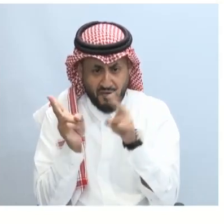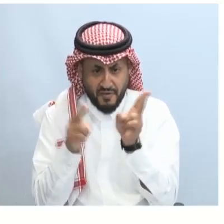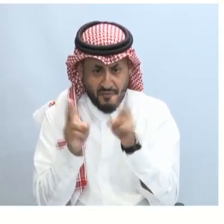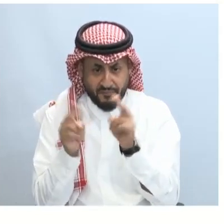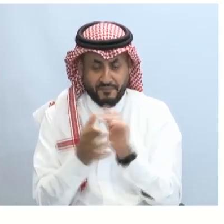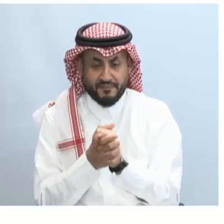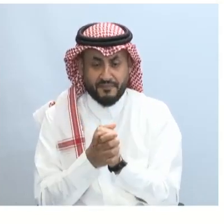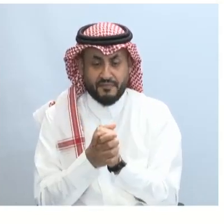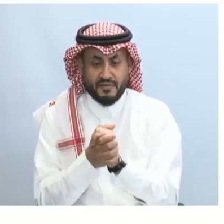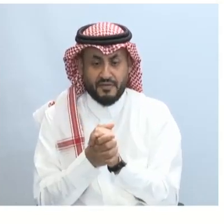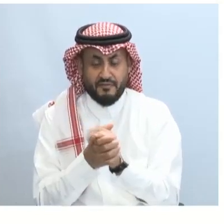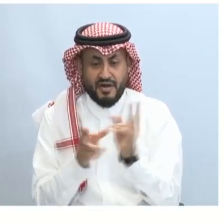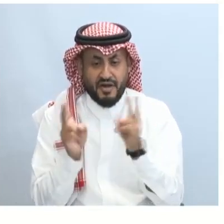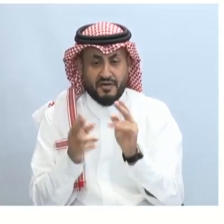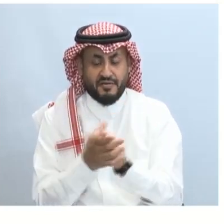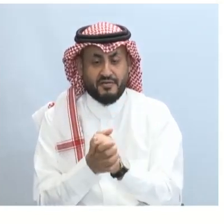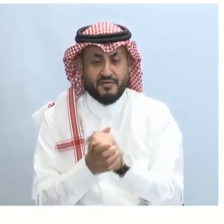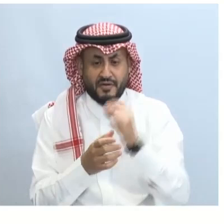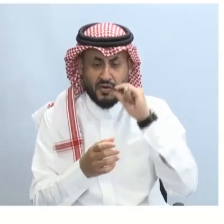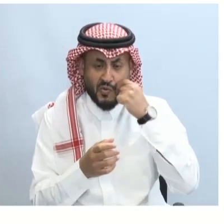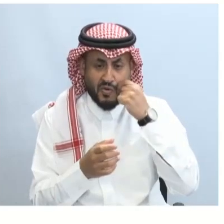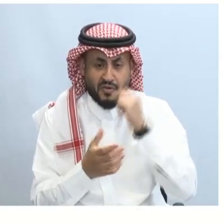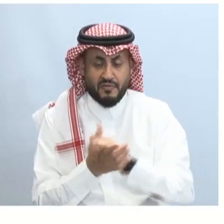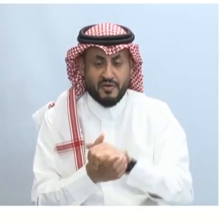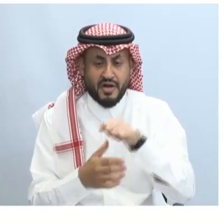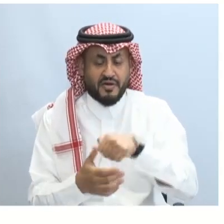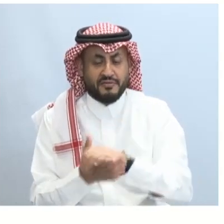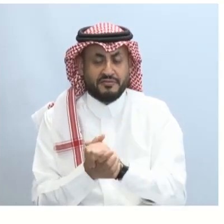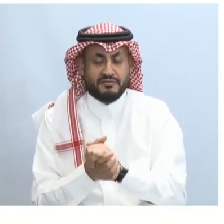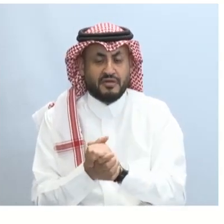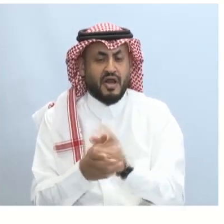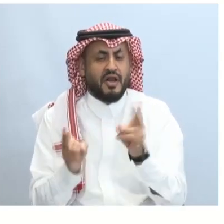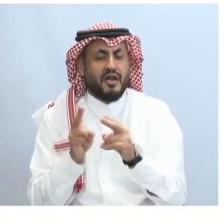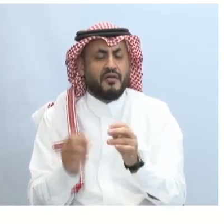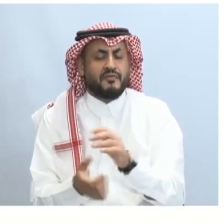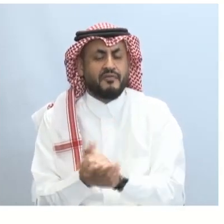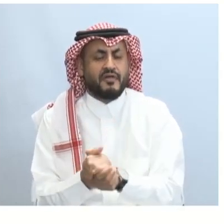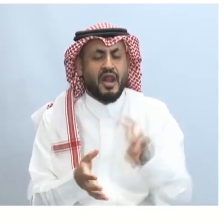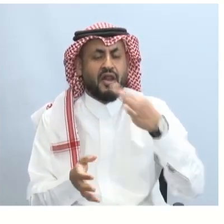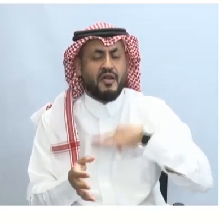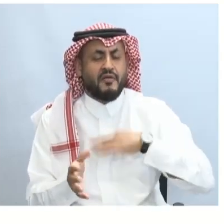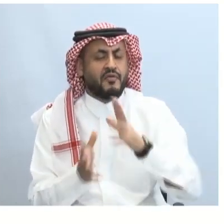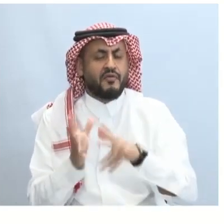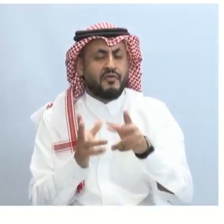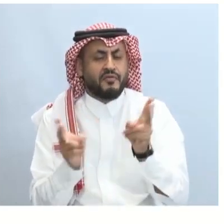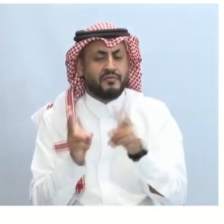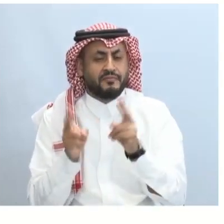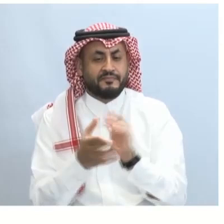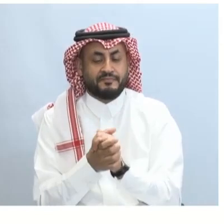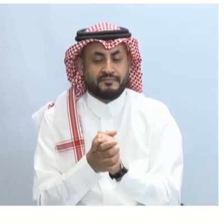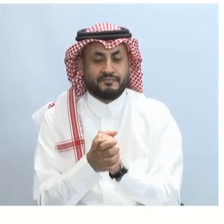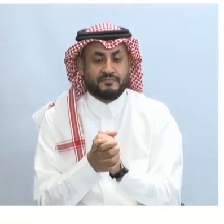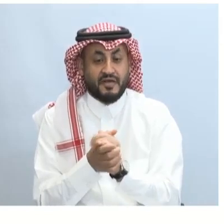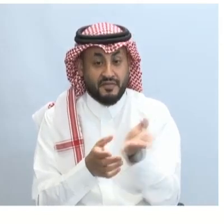دار بين الشاب والرجل الكبير وكيف نستفيد من هذا الحوار وساسالكم عن